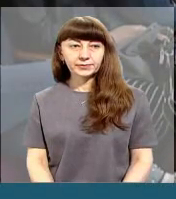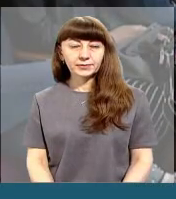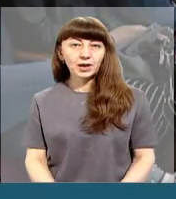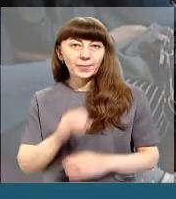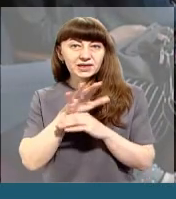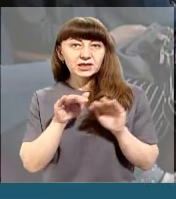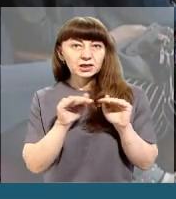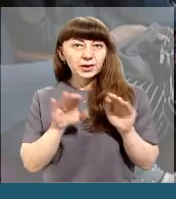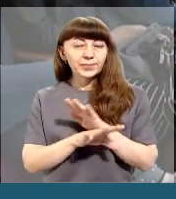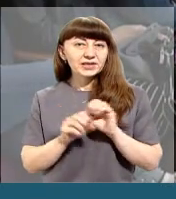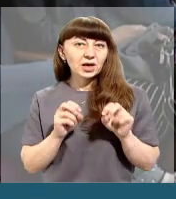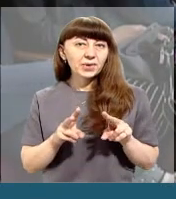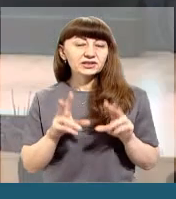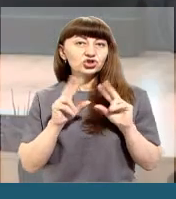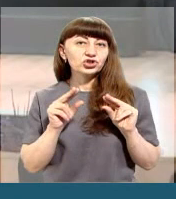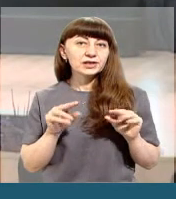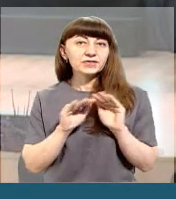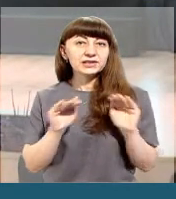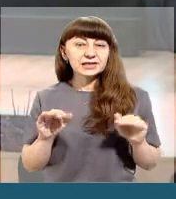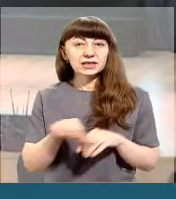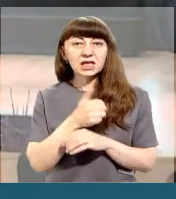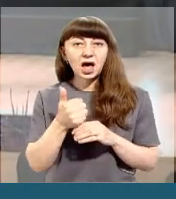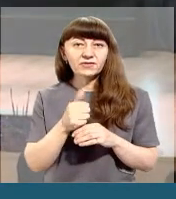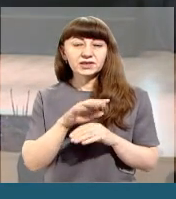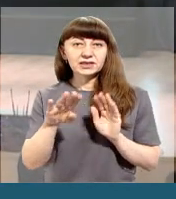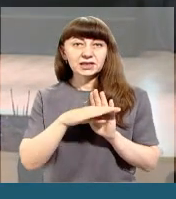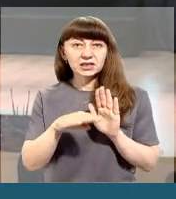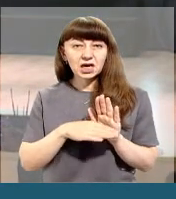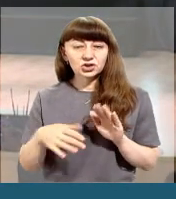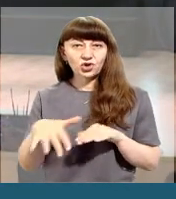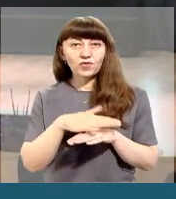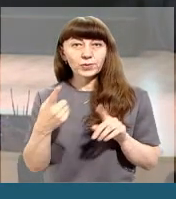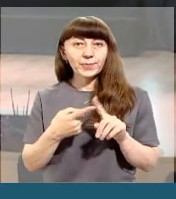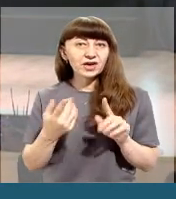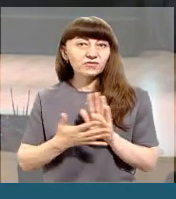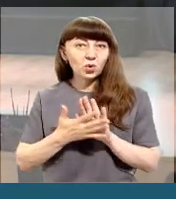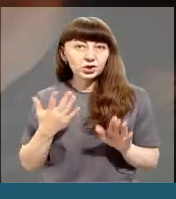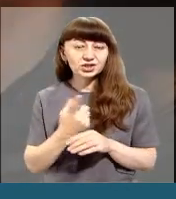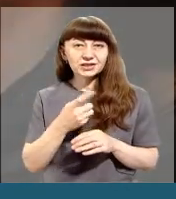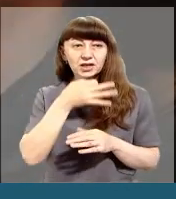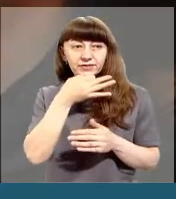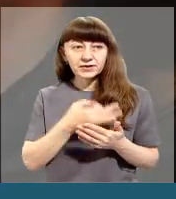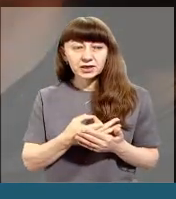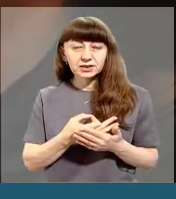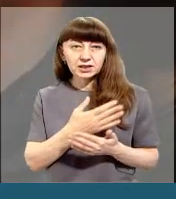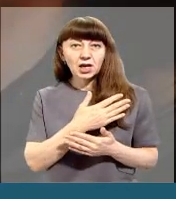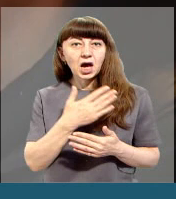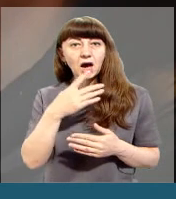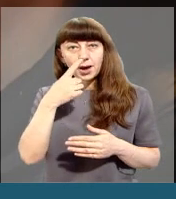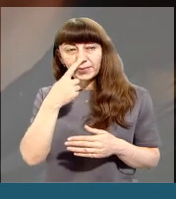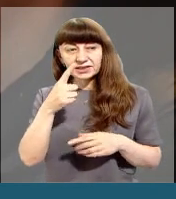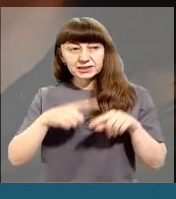Обеспечить детям безопасное и счастливое детство – одна из главных задач в обществе. И в первую очередь данная ответственность лежит на